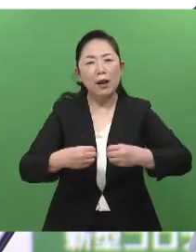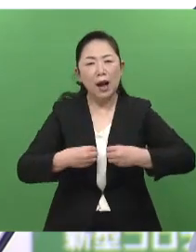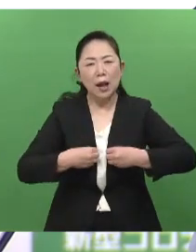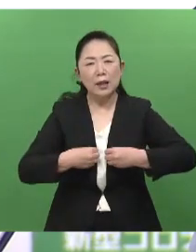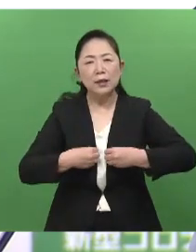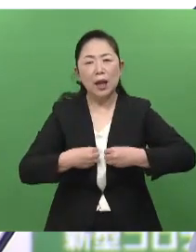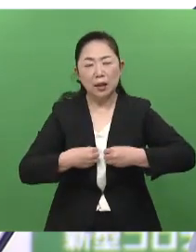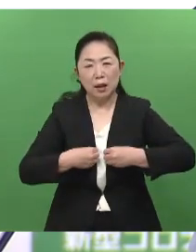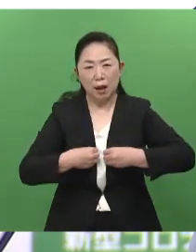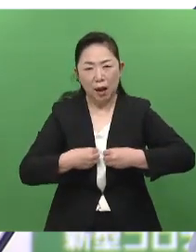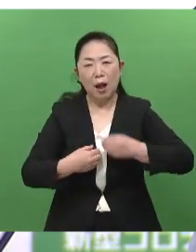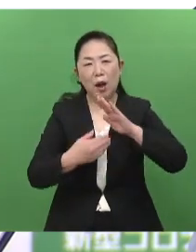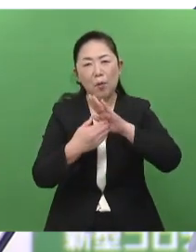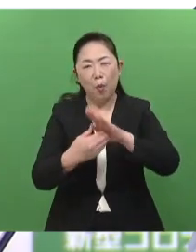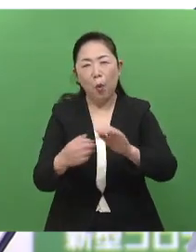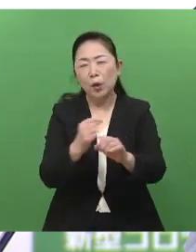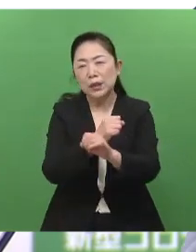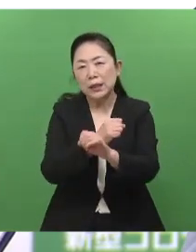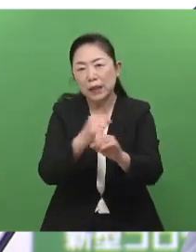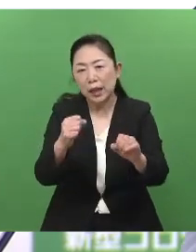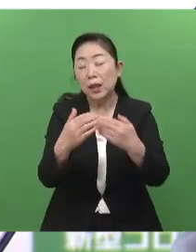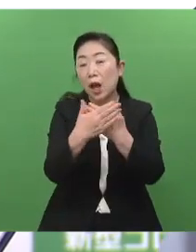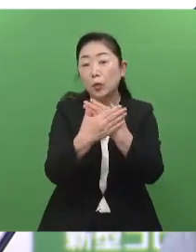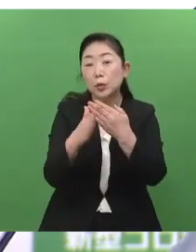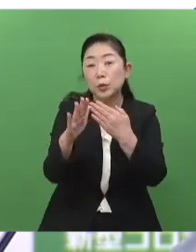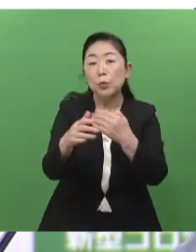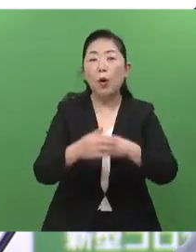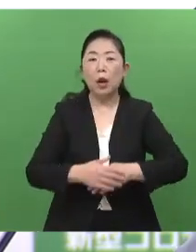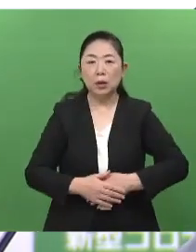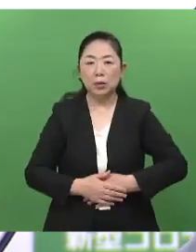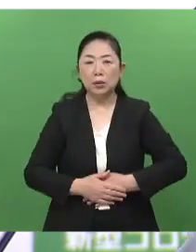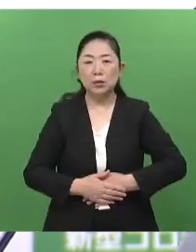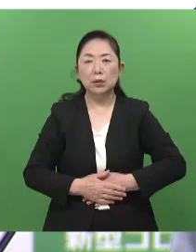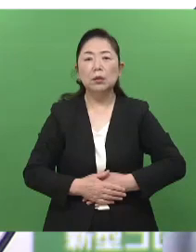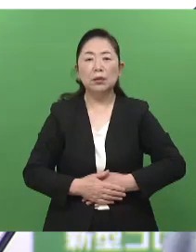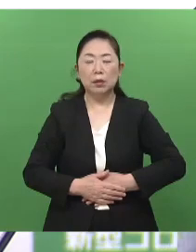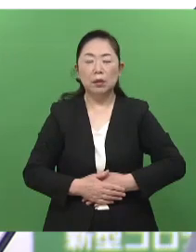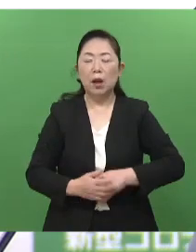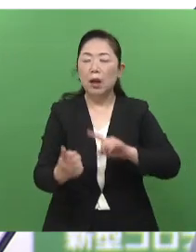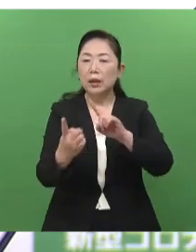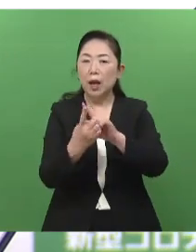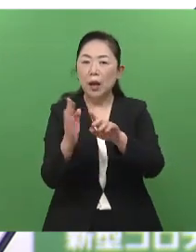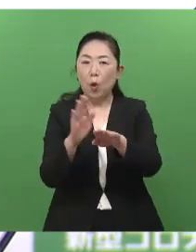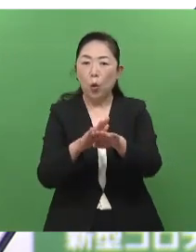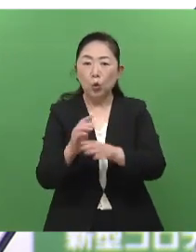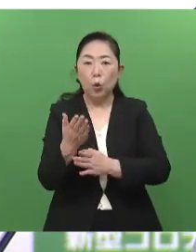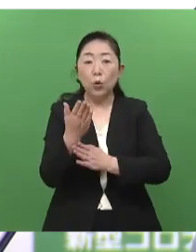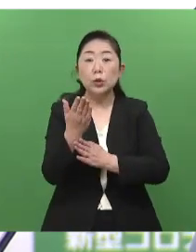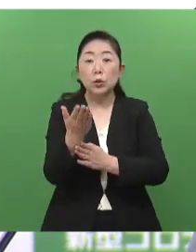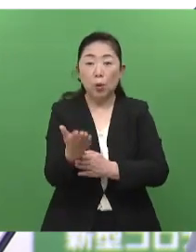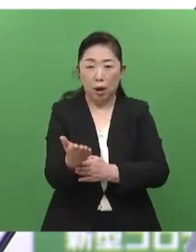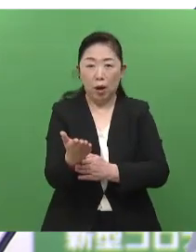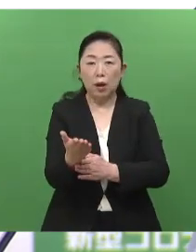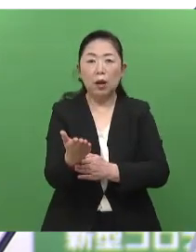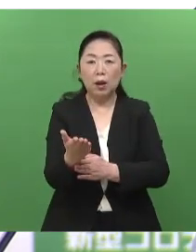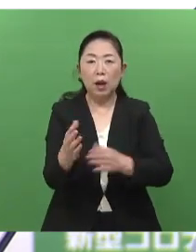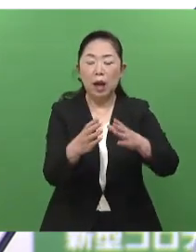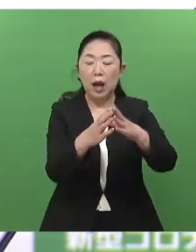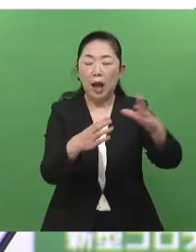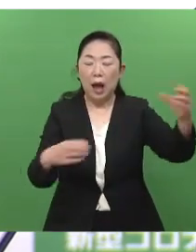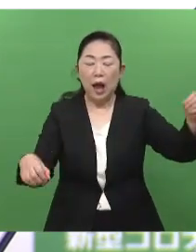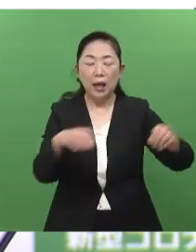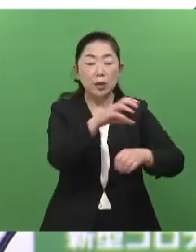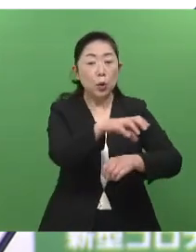何度も経験してきたことであります。そこでどのような対応をするのかというのはそれぞれの自治体